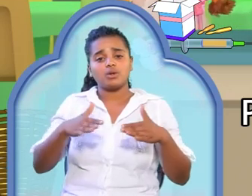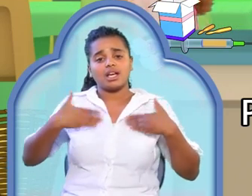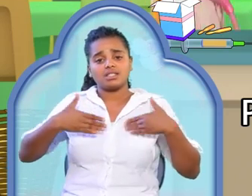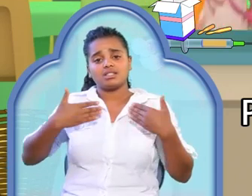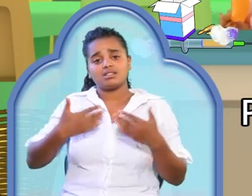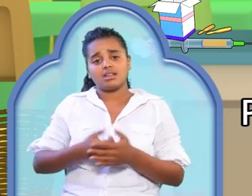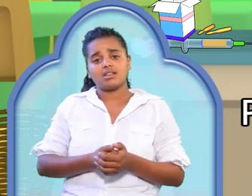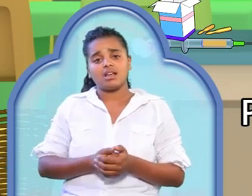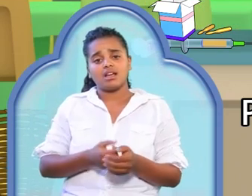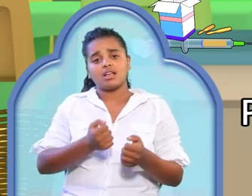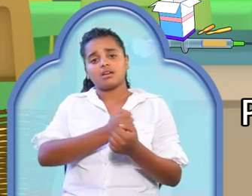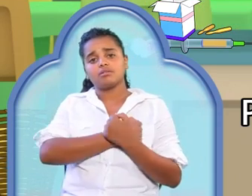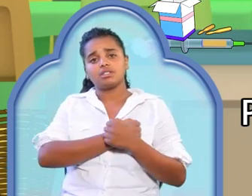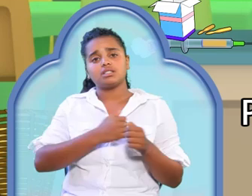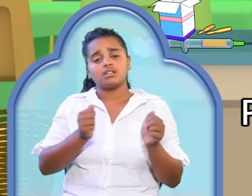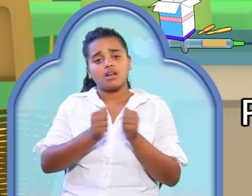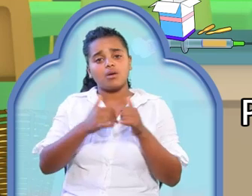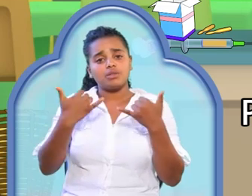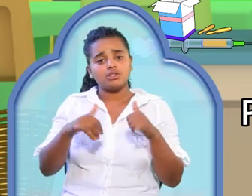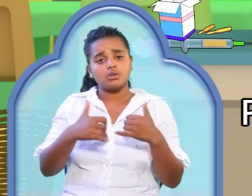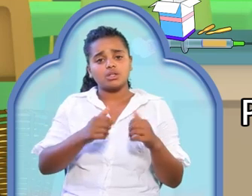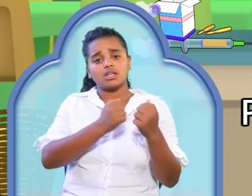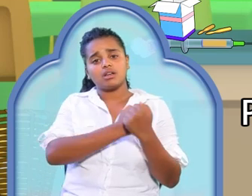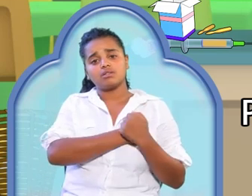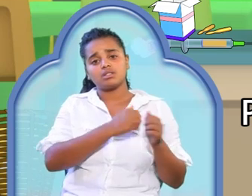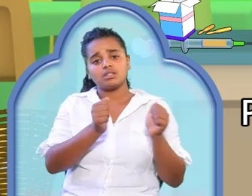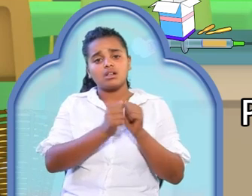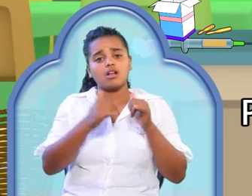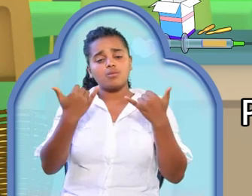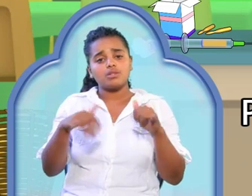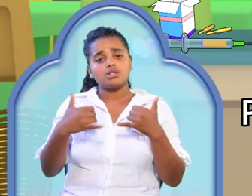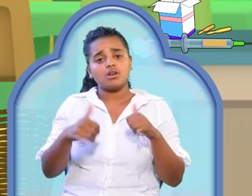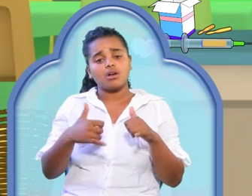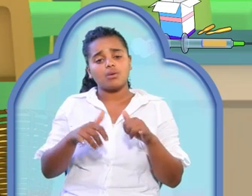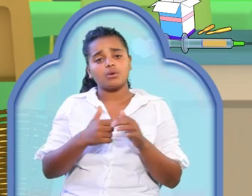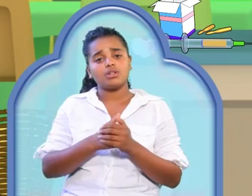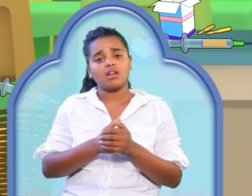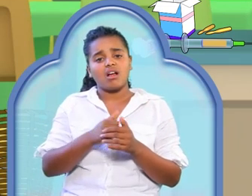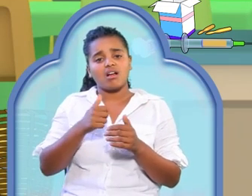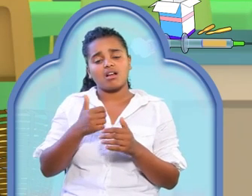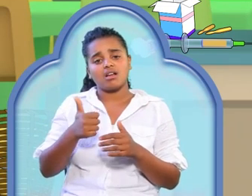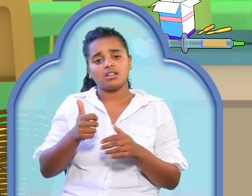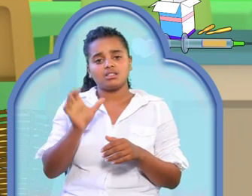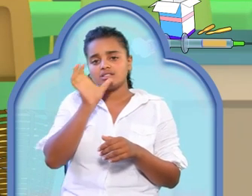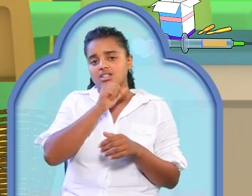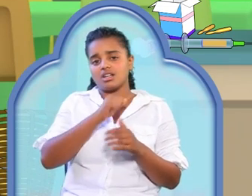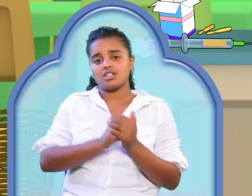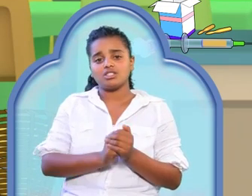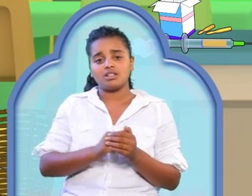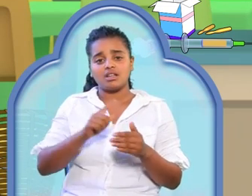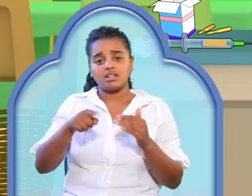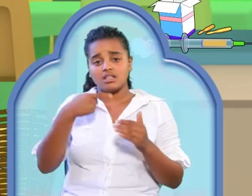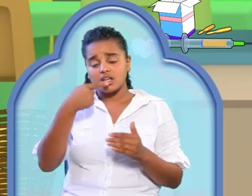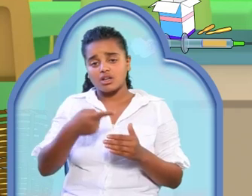ያስደስተኛል። ከፍቅር ጋር መጫወት ከፍቅር ጋር መጫወት አ ጨረስሽ?